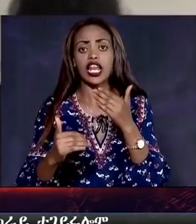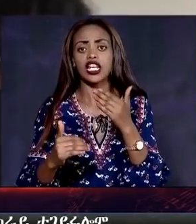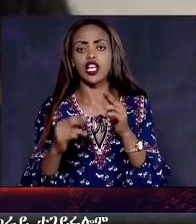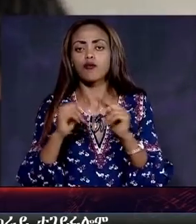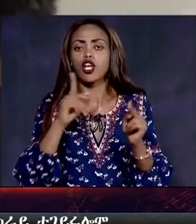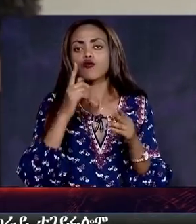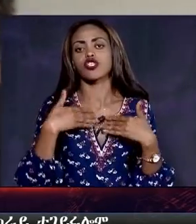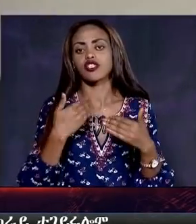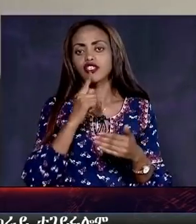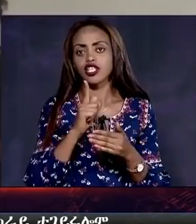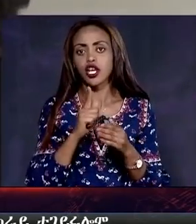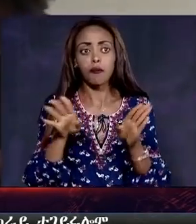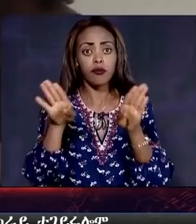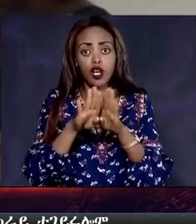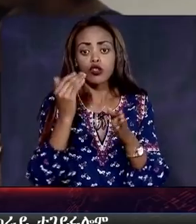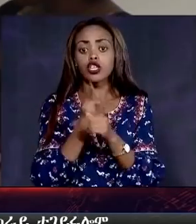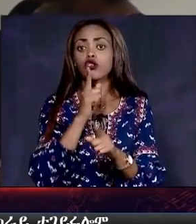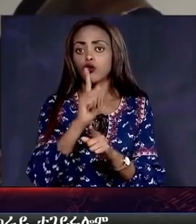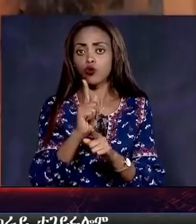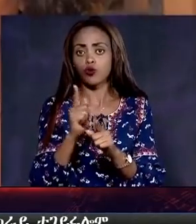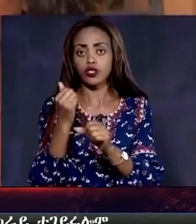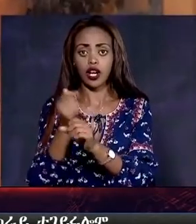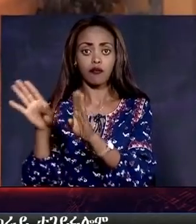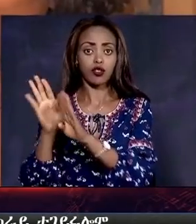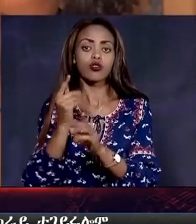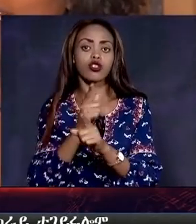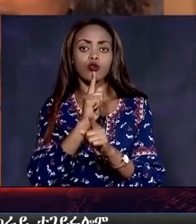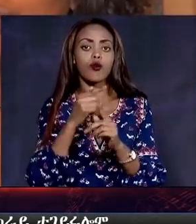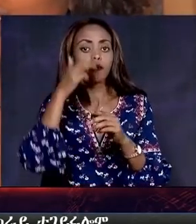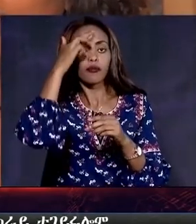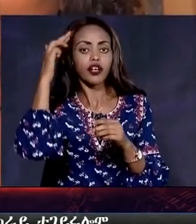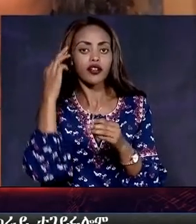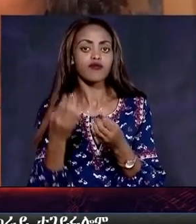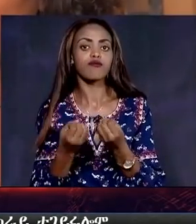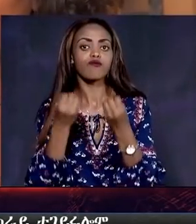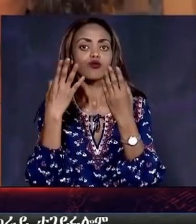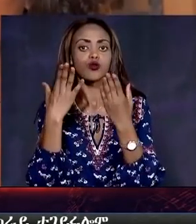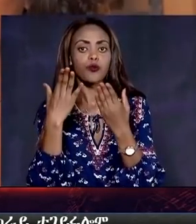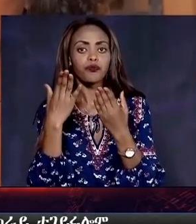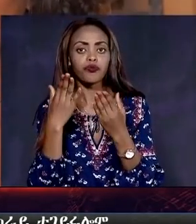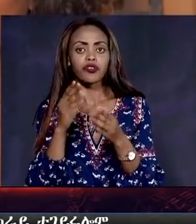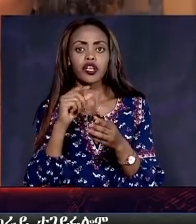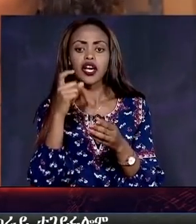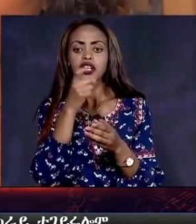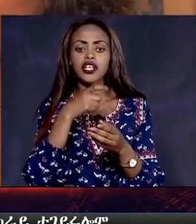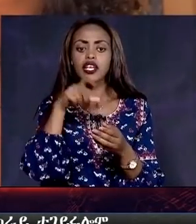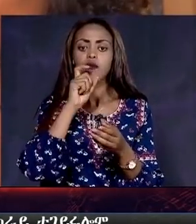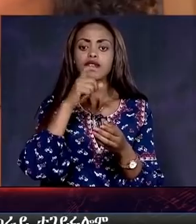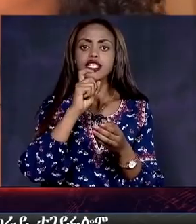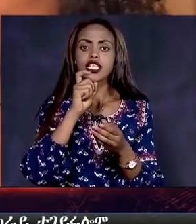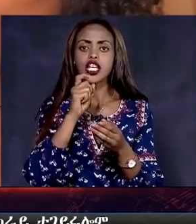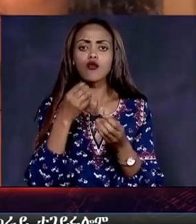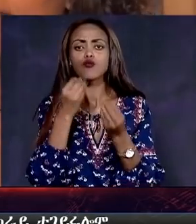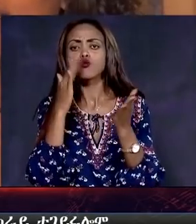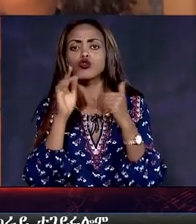ብጣዕሚ እዩ ደስ ኢልኒ ምዕፃው ብትክክል ኢል የል ወስዶ ምክንያቱም ብዙሕ ናይ ዳመስተ ቻለንጂ